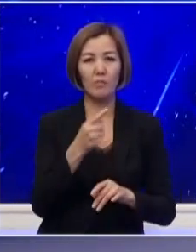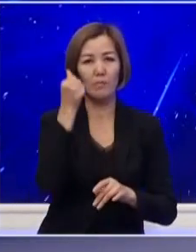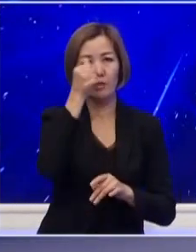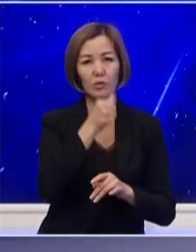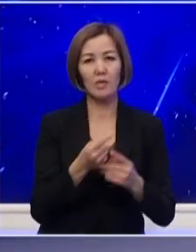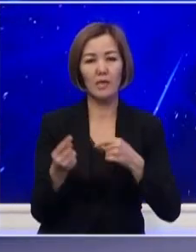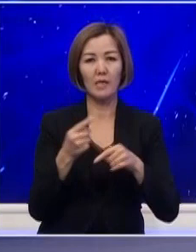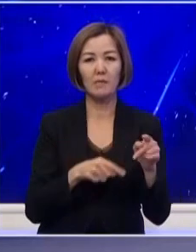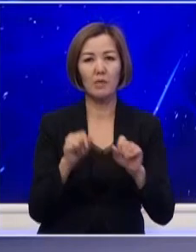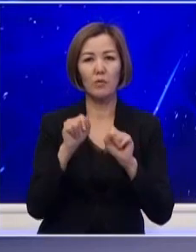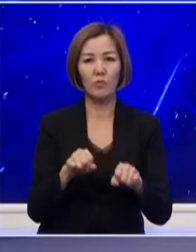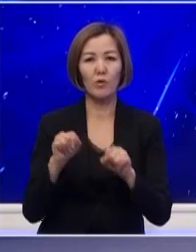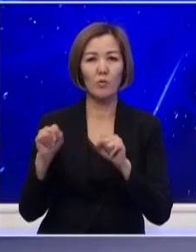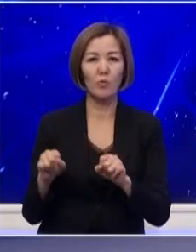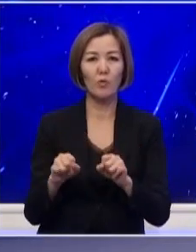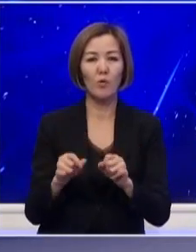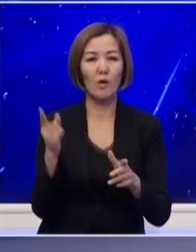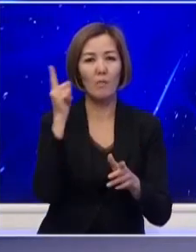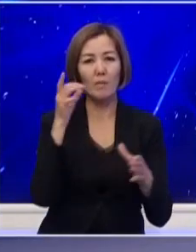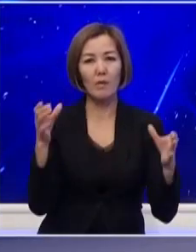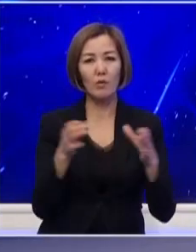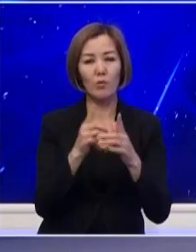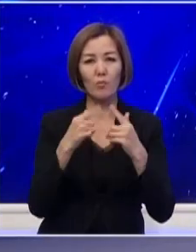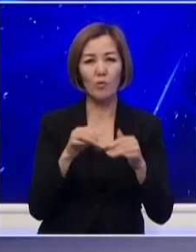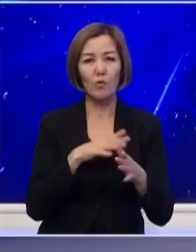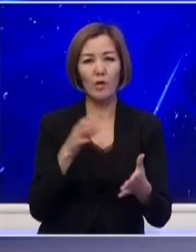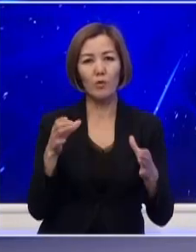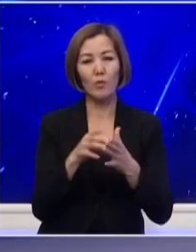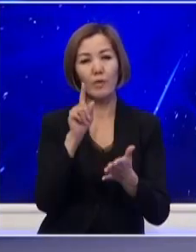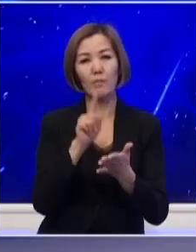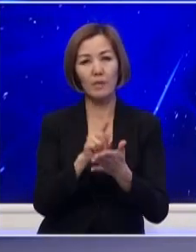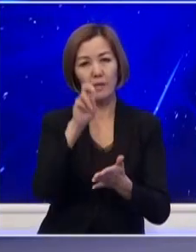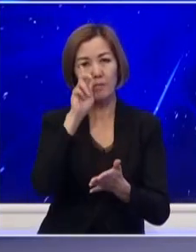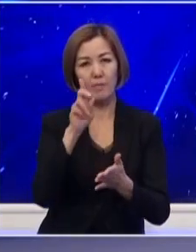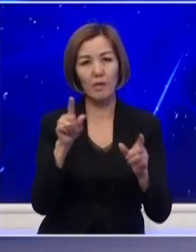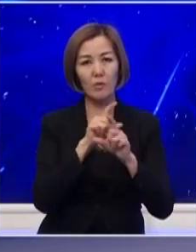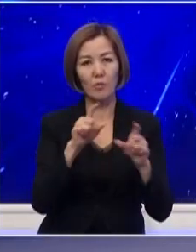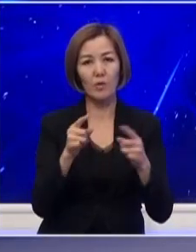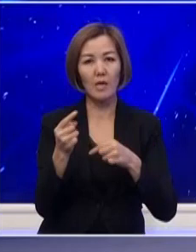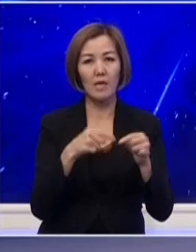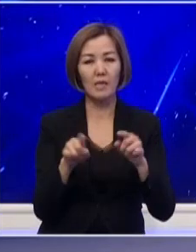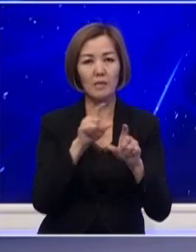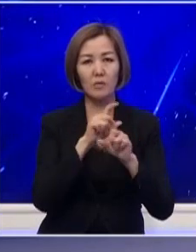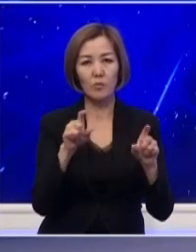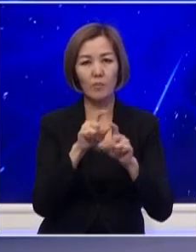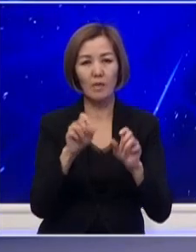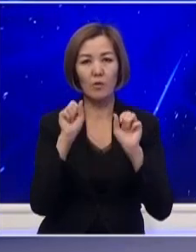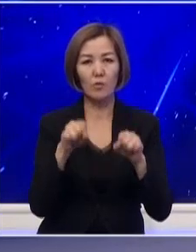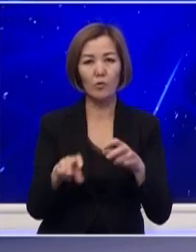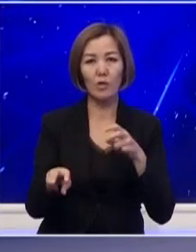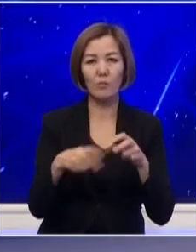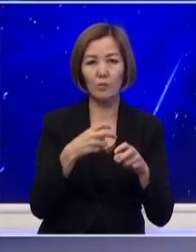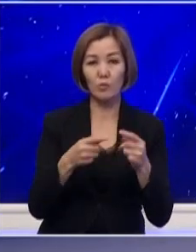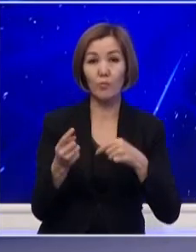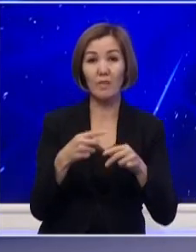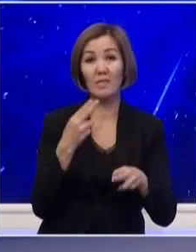кәсіпкерлердің құқықтарын қорғауға арналған мобильді топ құрған. Топтың міндеті мемлекеттік органдар тарапынан кәсіпкерлік субъектілерінің құқықтарын бұзу